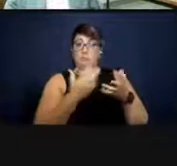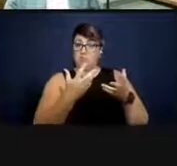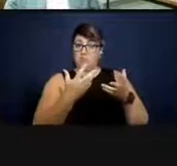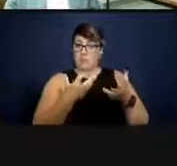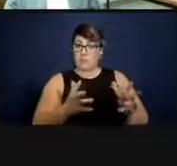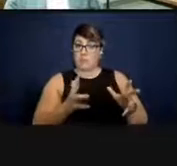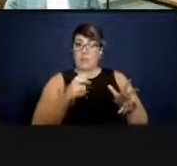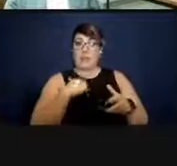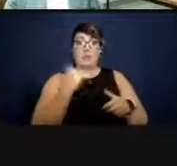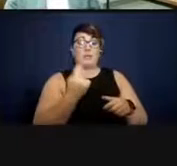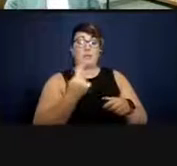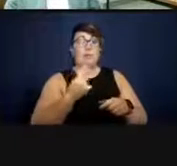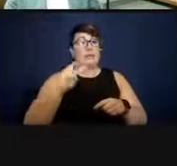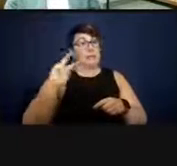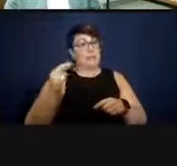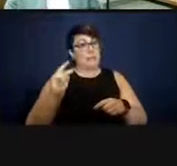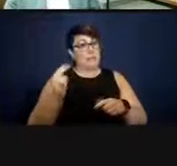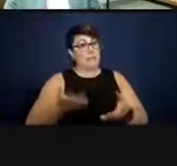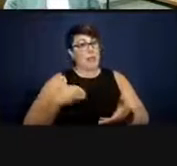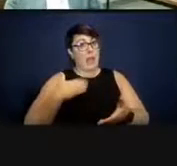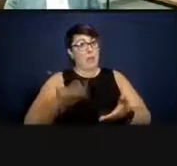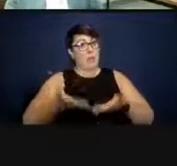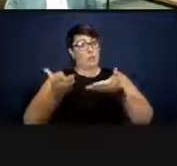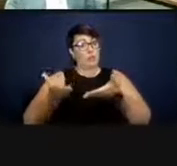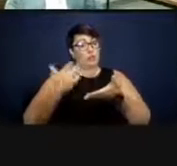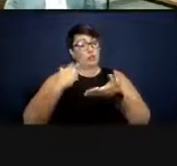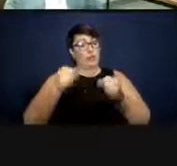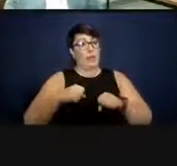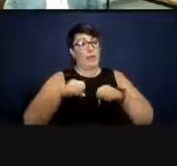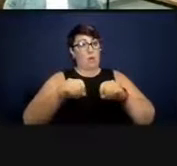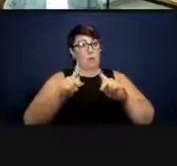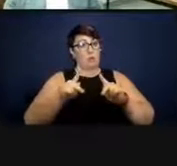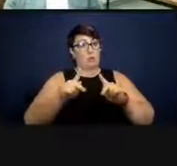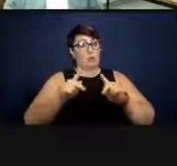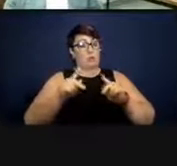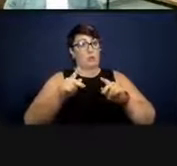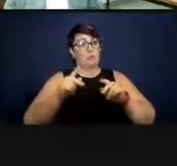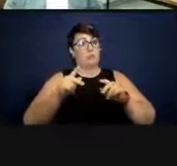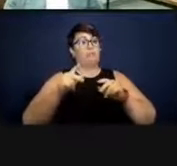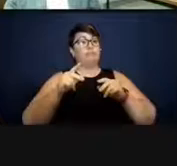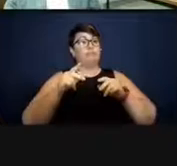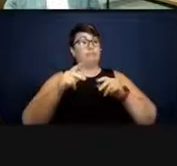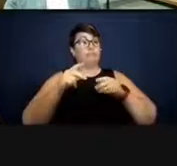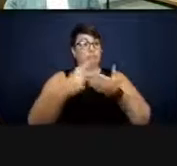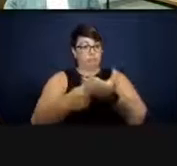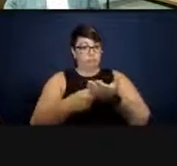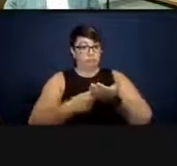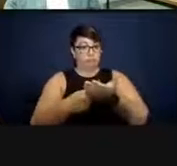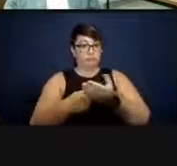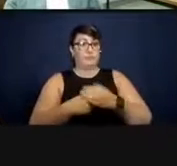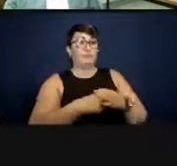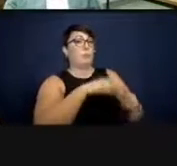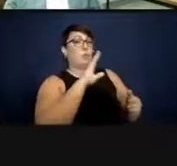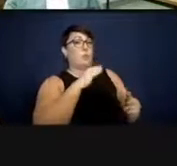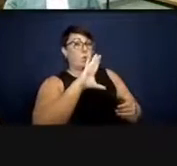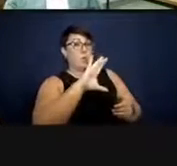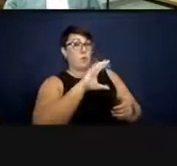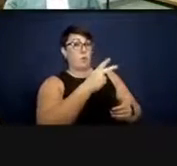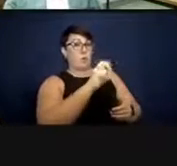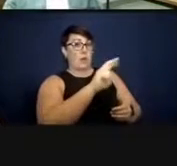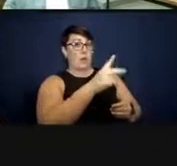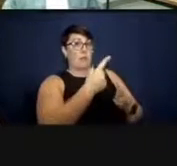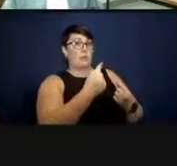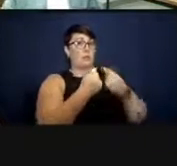المساء. وأريد أن أطلب من أي أحد أن يثني على هذا الطلب لكي نحصل